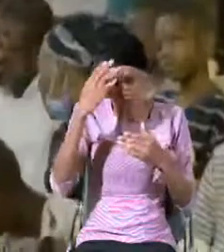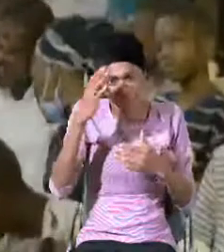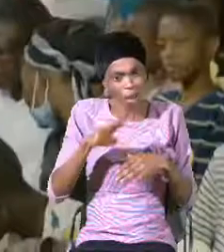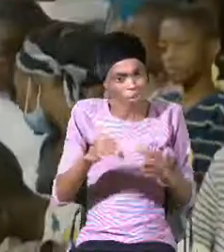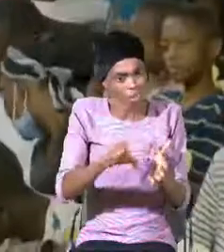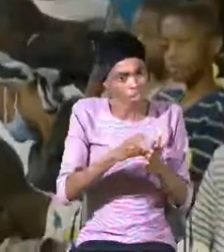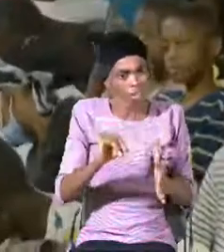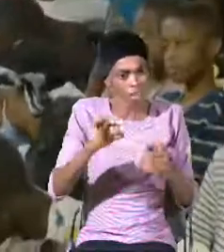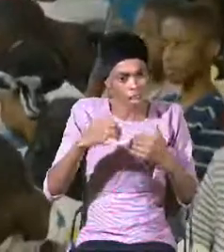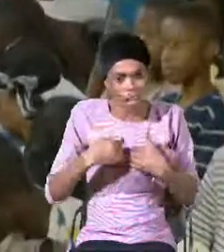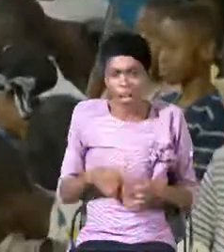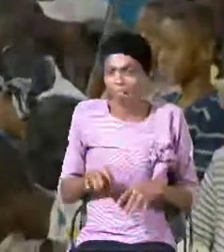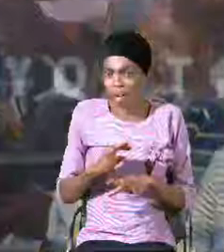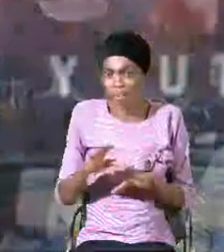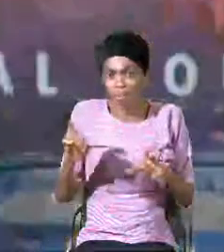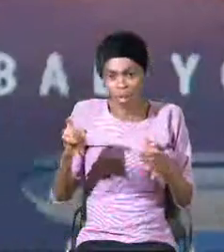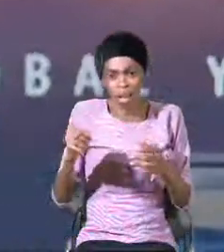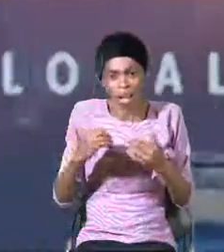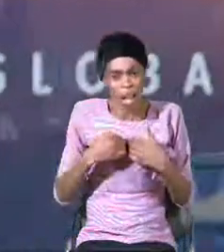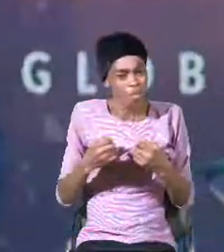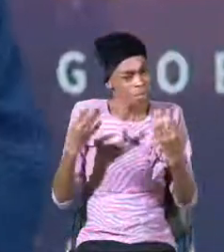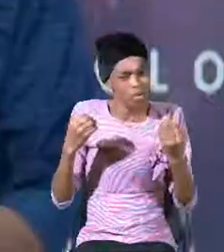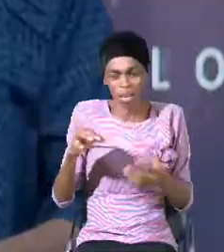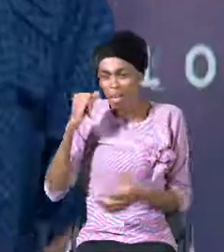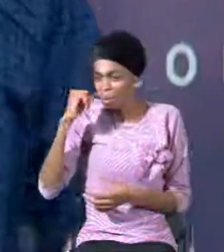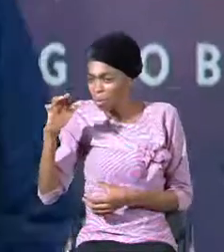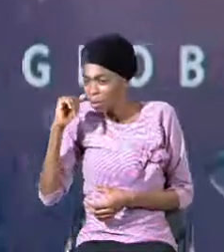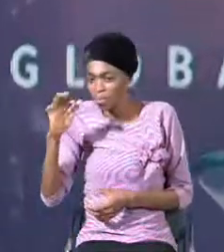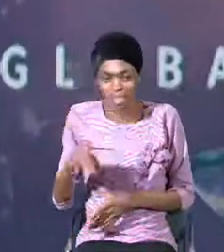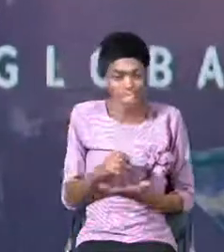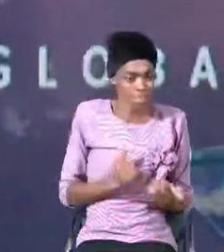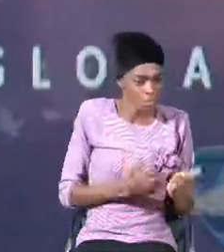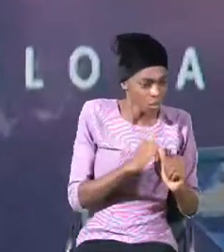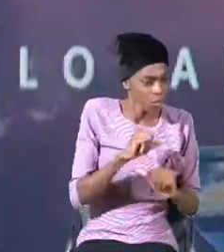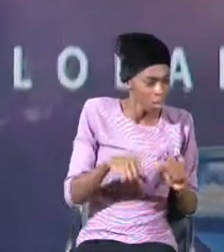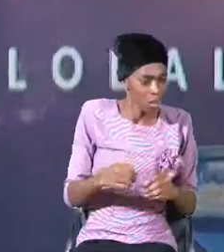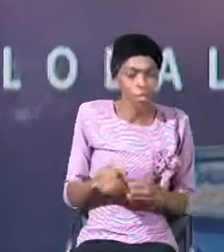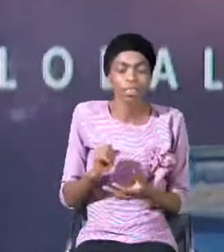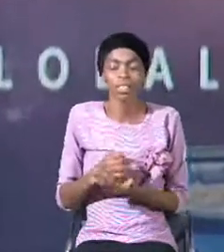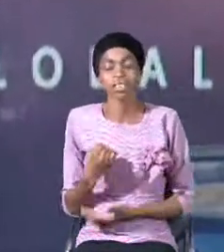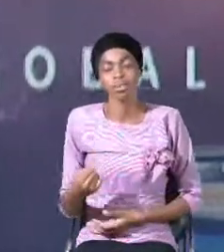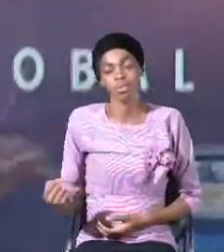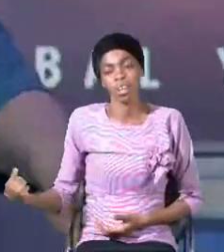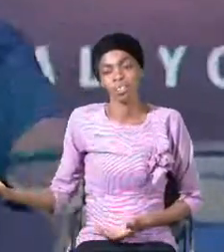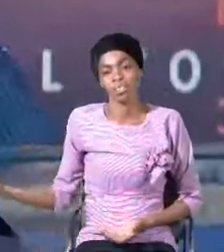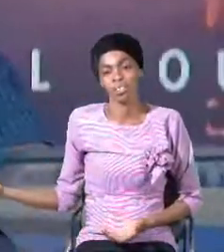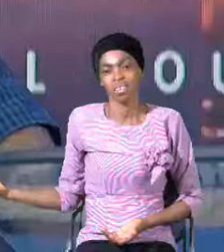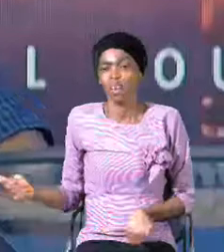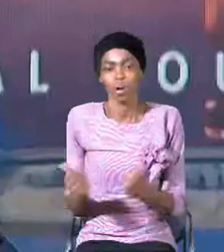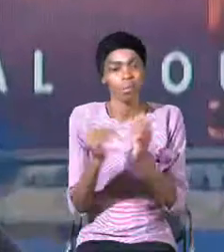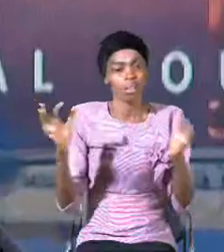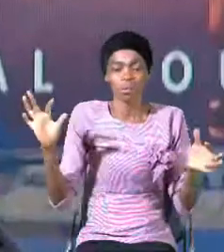j'ai? Et vous savez combien de femmes qui me suivent dans la vie? Substance sans la